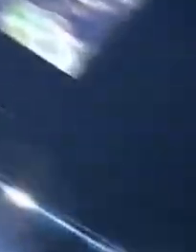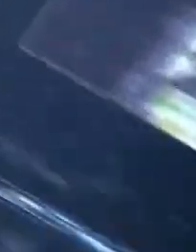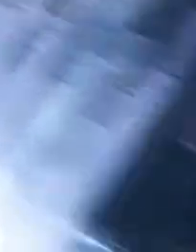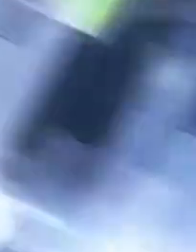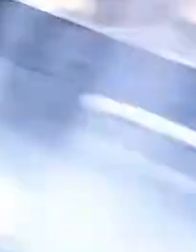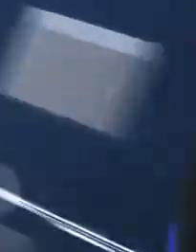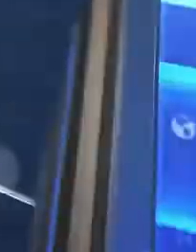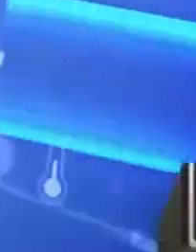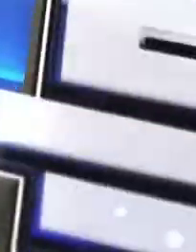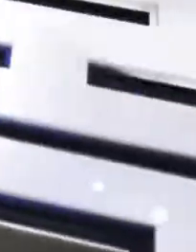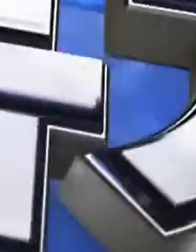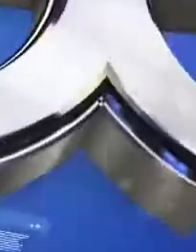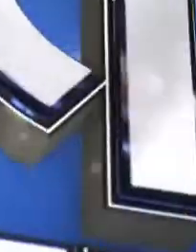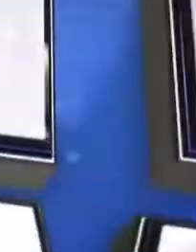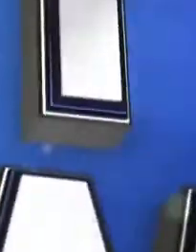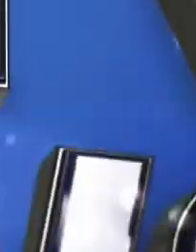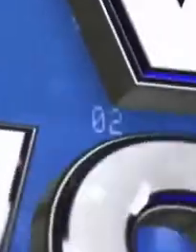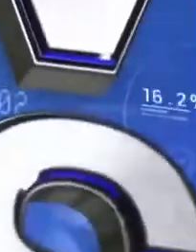으